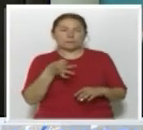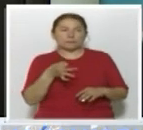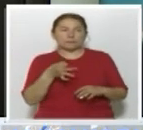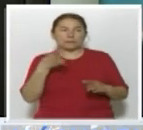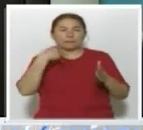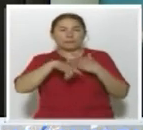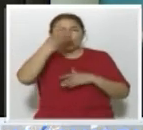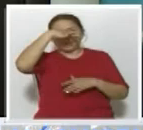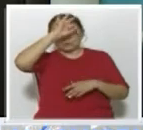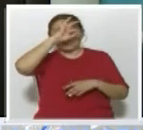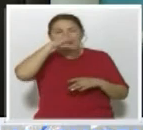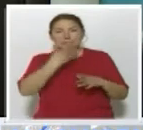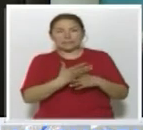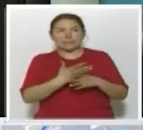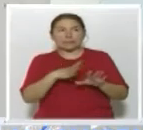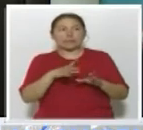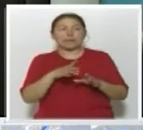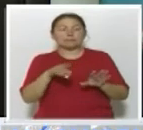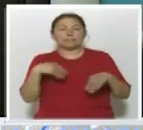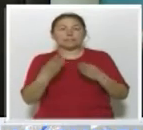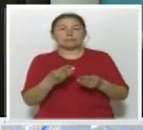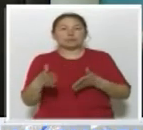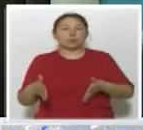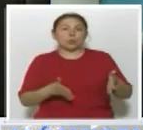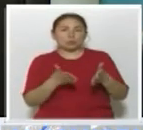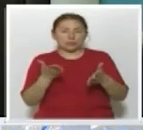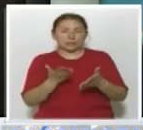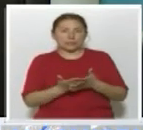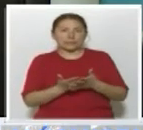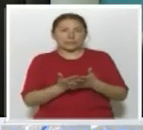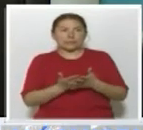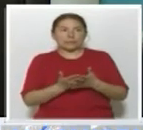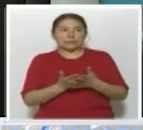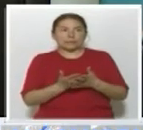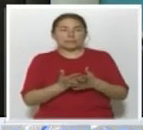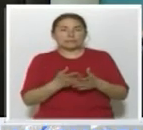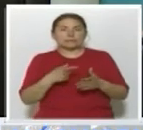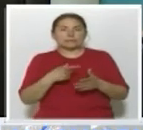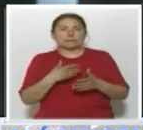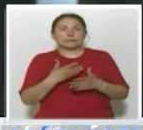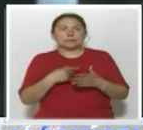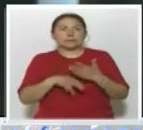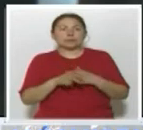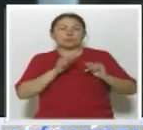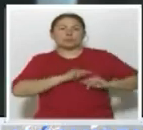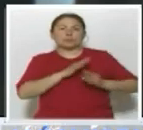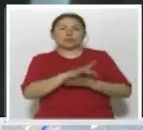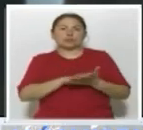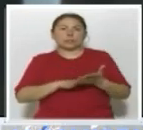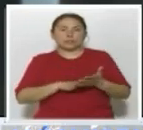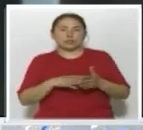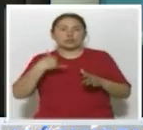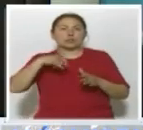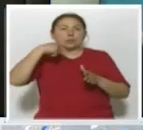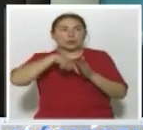істер органдарына хабарлама дереу беріліп, жолаушыларды сыртқа шығарылып, жұмыстар жүргізілді.